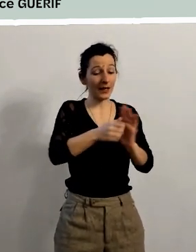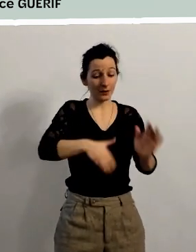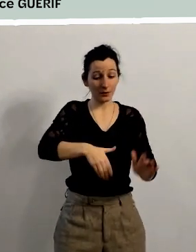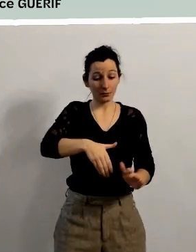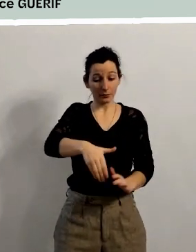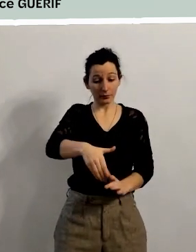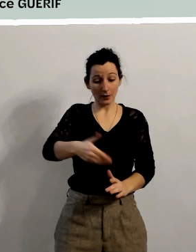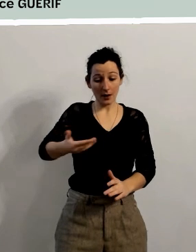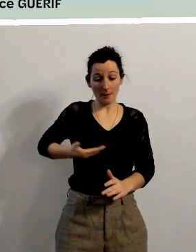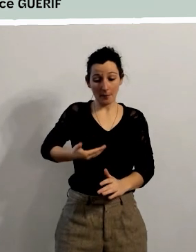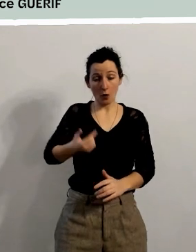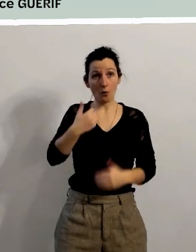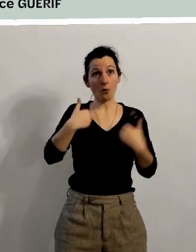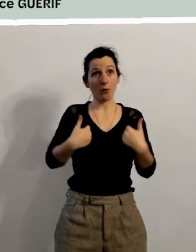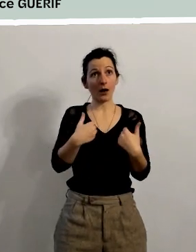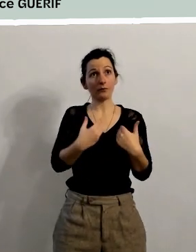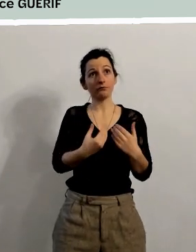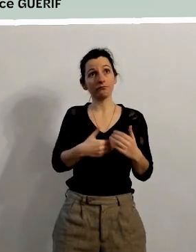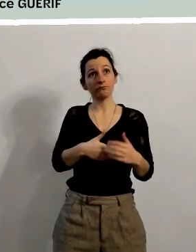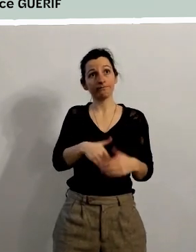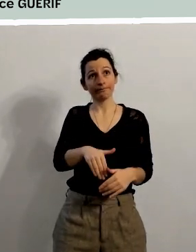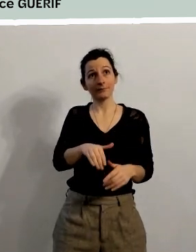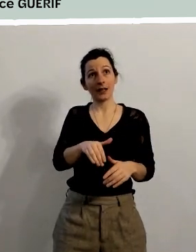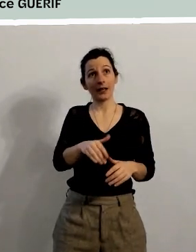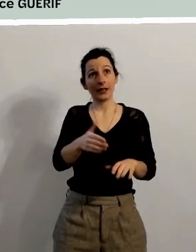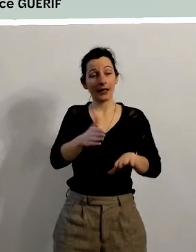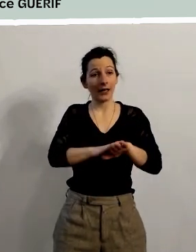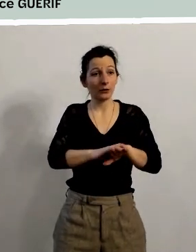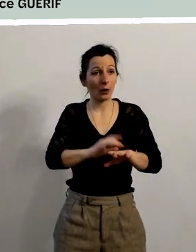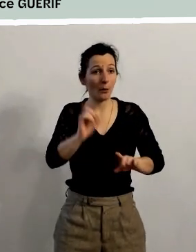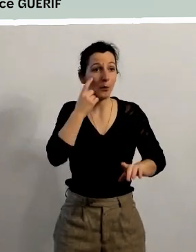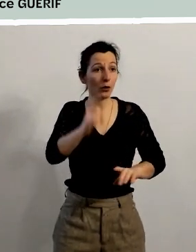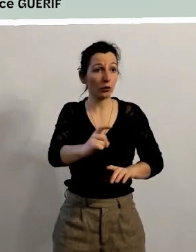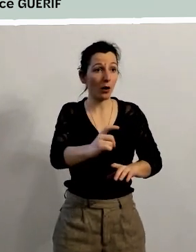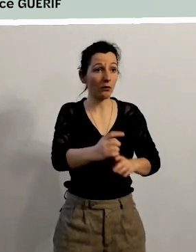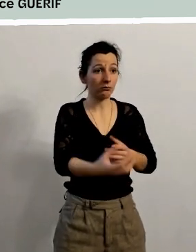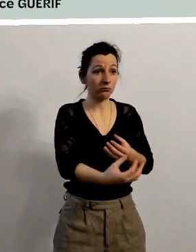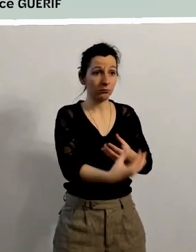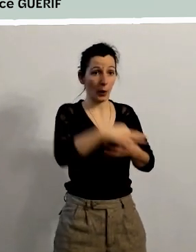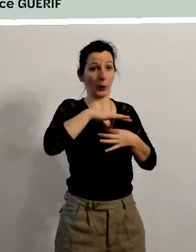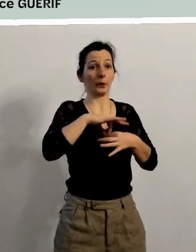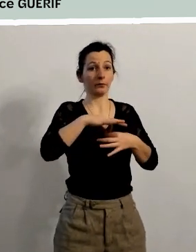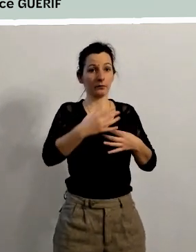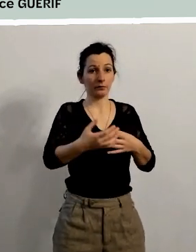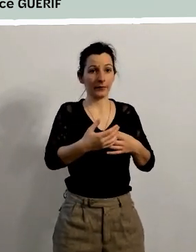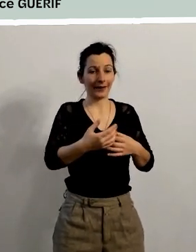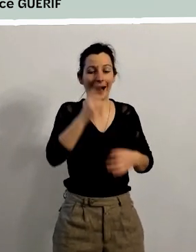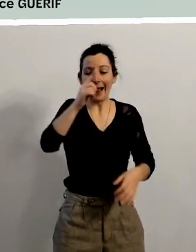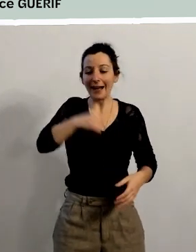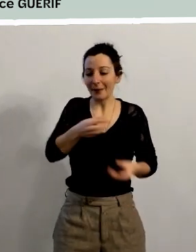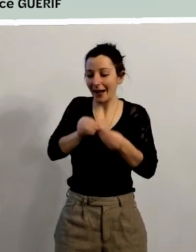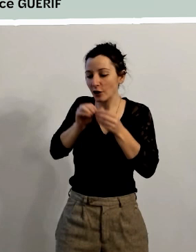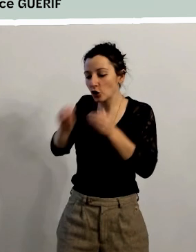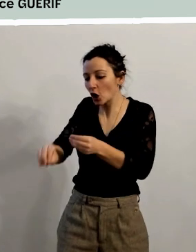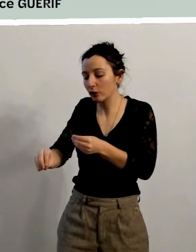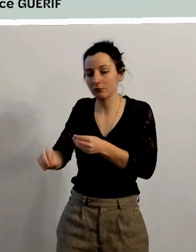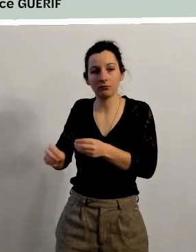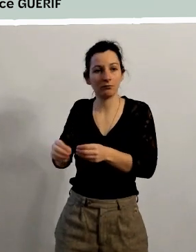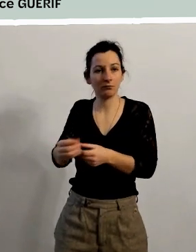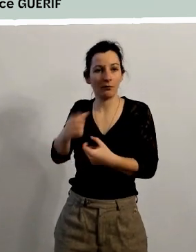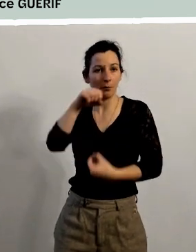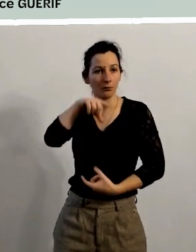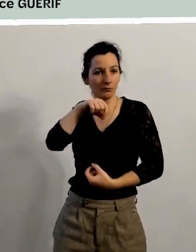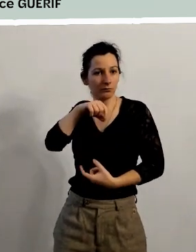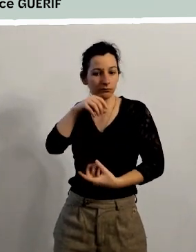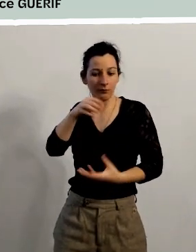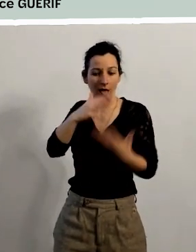notre maman, et ça bien sûr c'est quelque chose qu'on ne maîtrise pas, et bien sûr la maman ce n'est pas un acte volontaire de sa part, hein, donc un effet